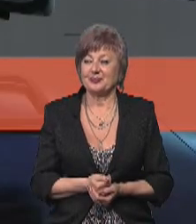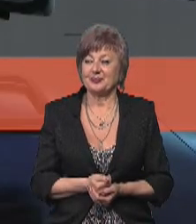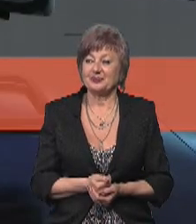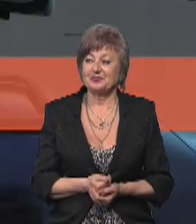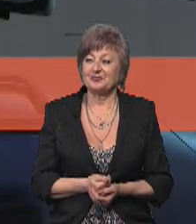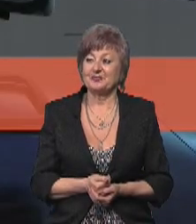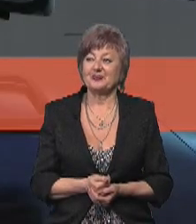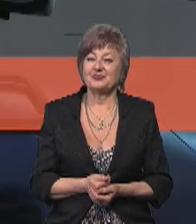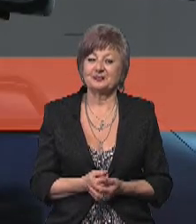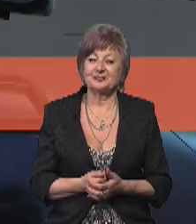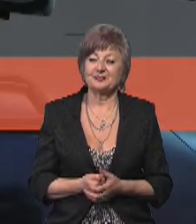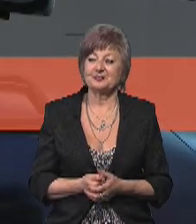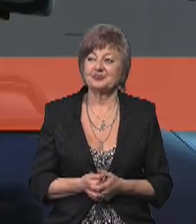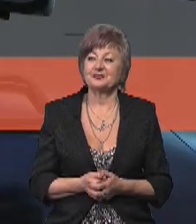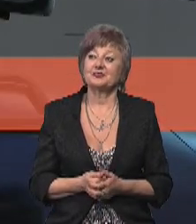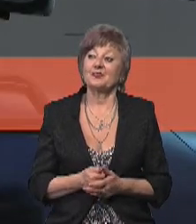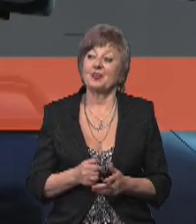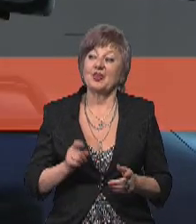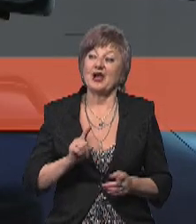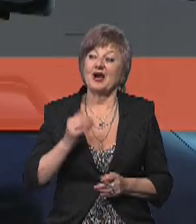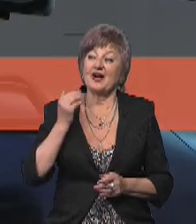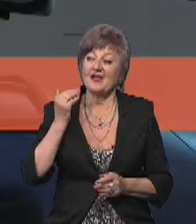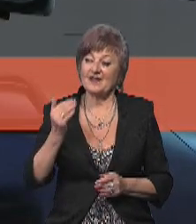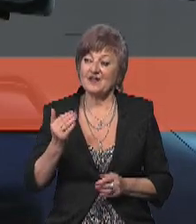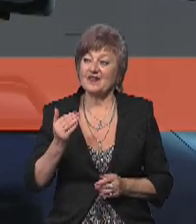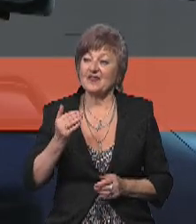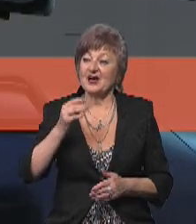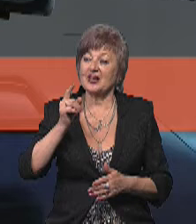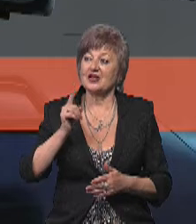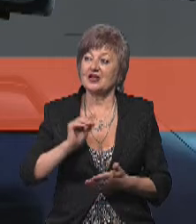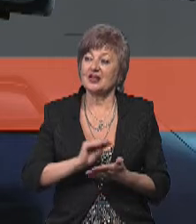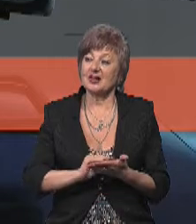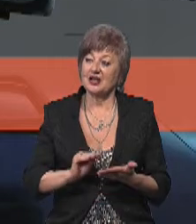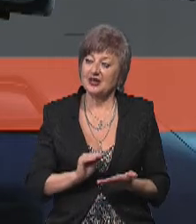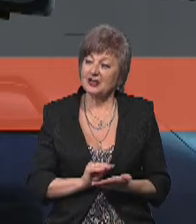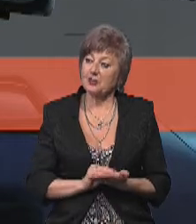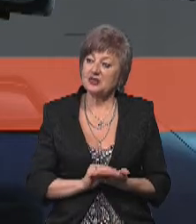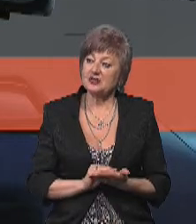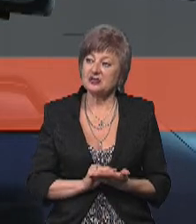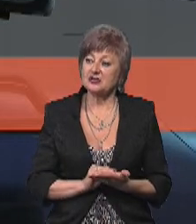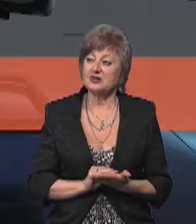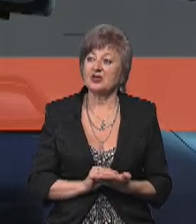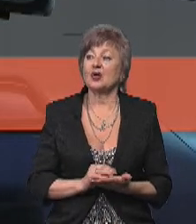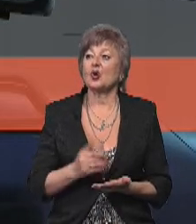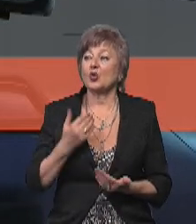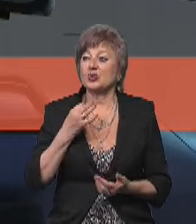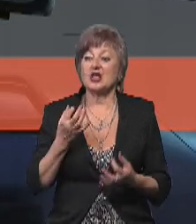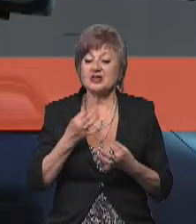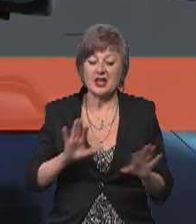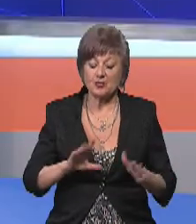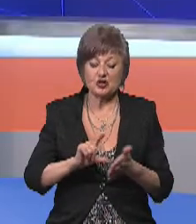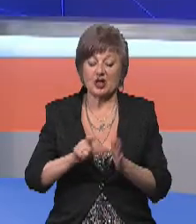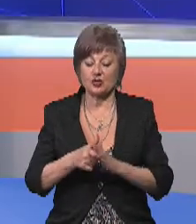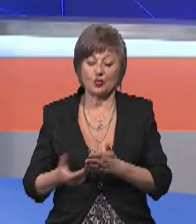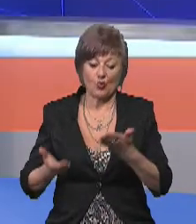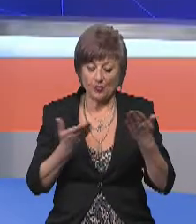пану Денису. Да? Пан Денисе, а ви як вважаєте, які перепони можна поставити цим шахраям? Ну, як я вже казав, це не допускати до